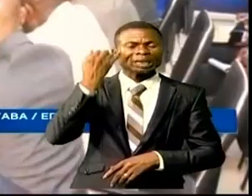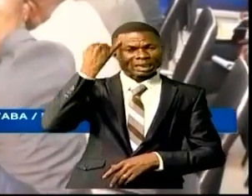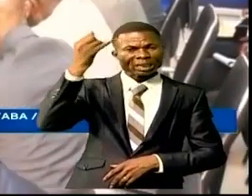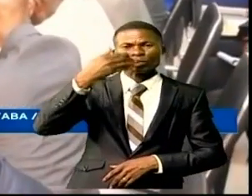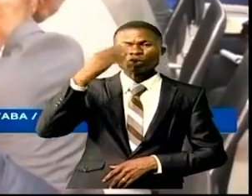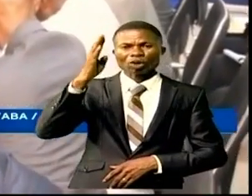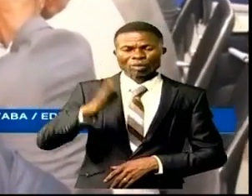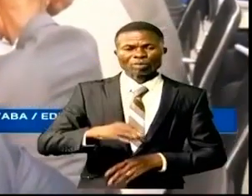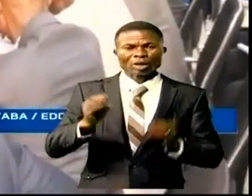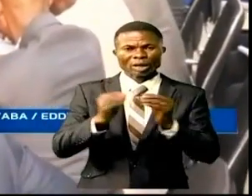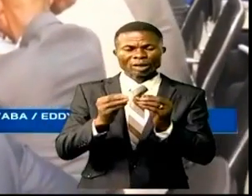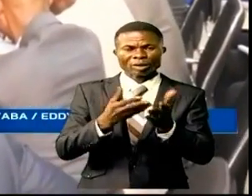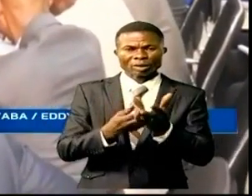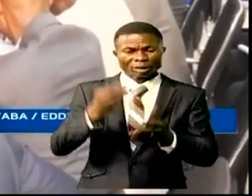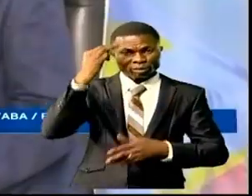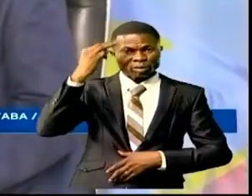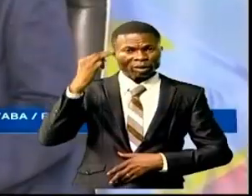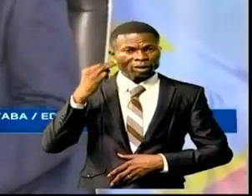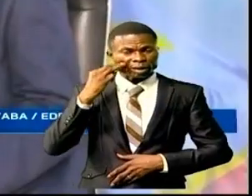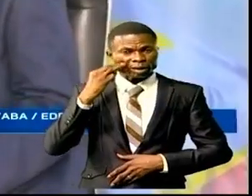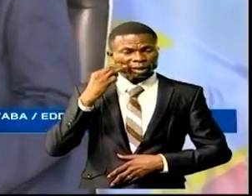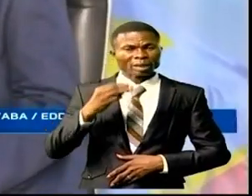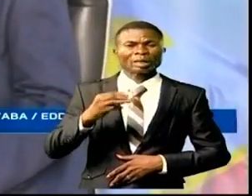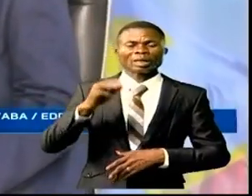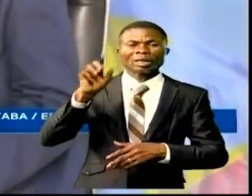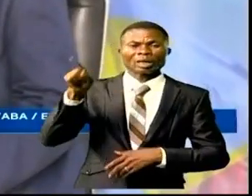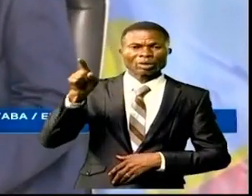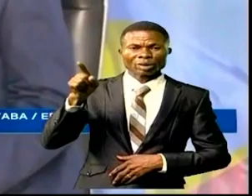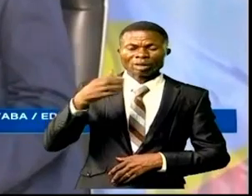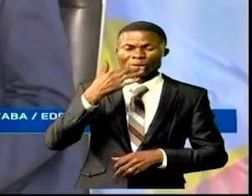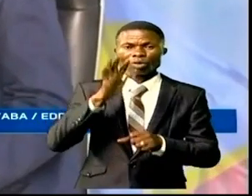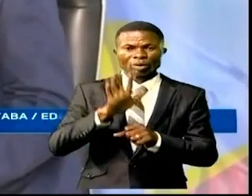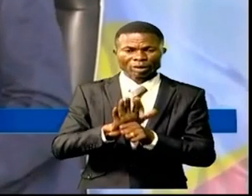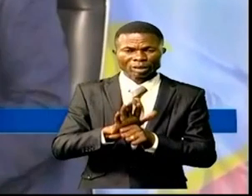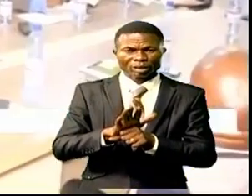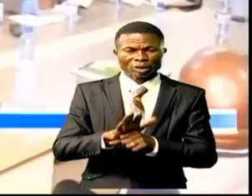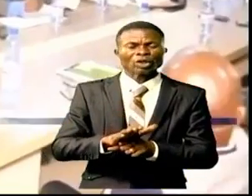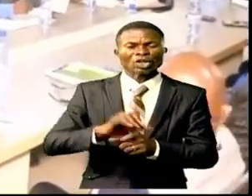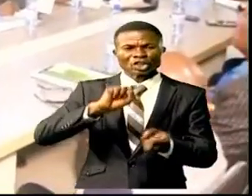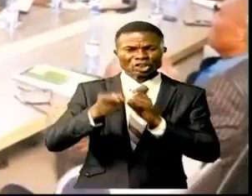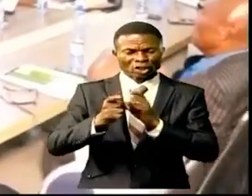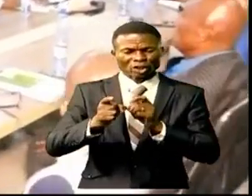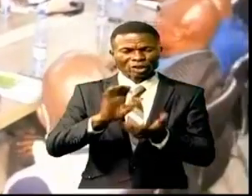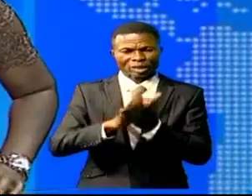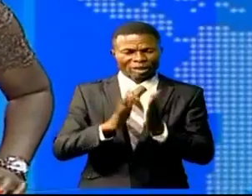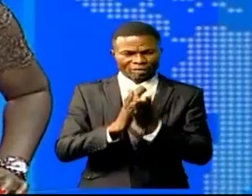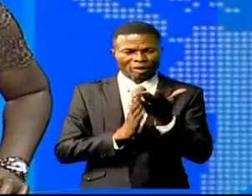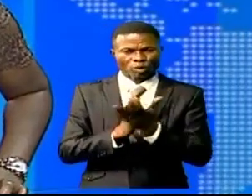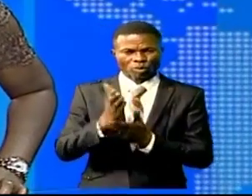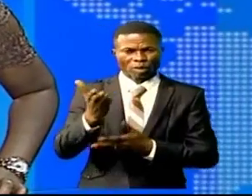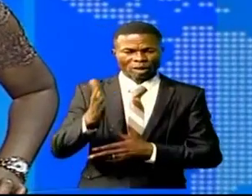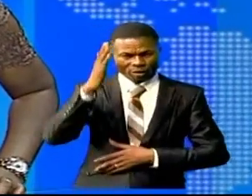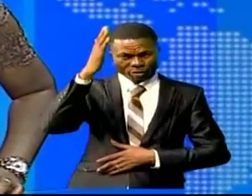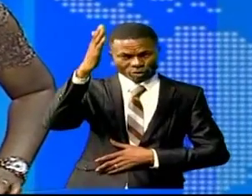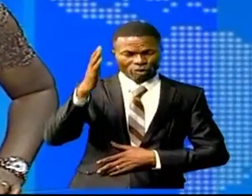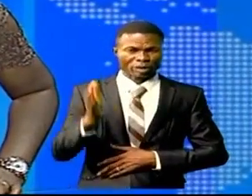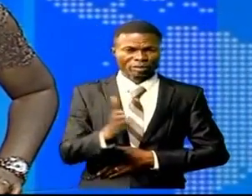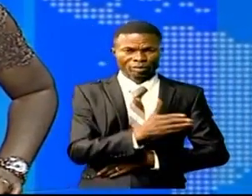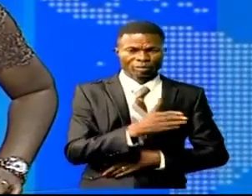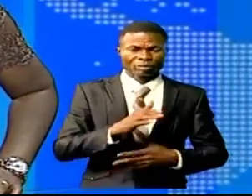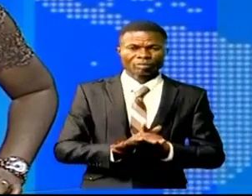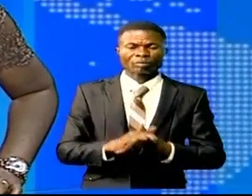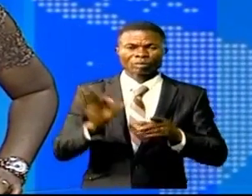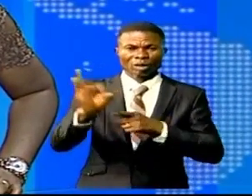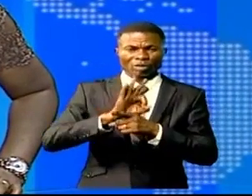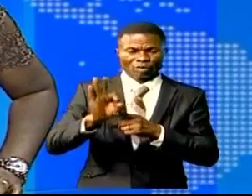de cette réunion, le ministre Aimé Molendo Sakombi a promis de remettre les choses dans l'ordre. Et puis, cet atelier